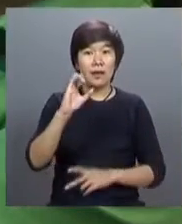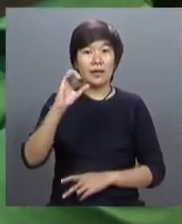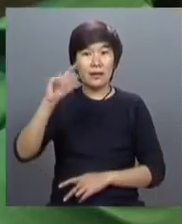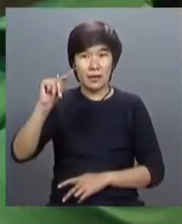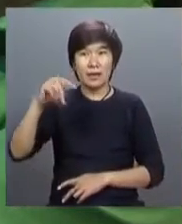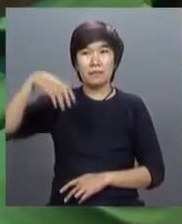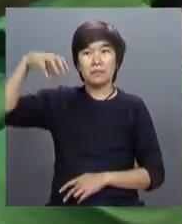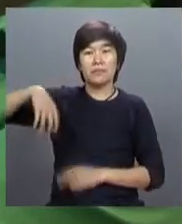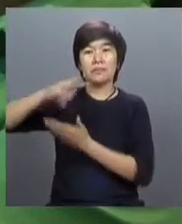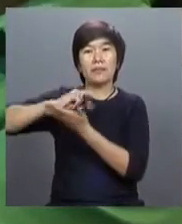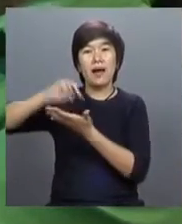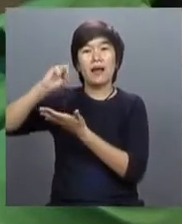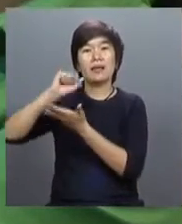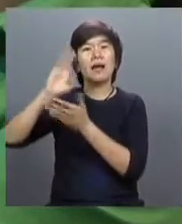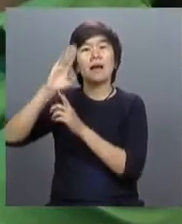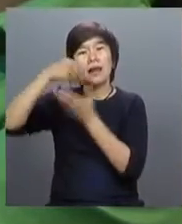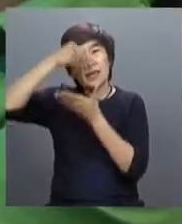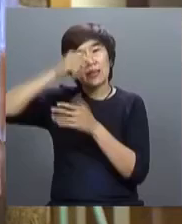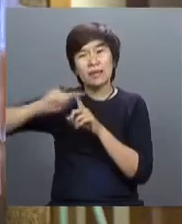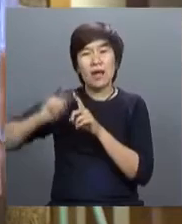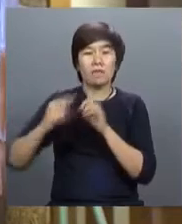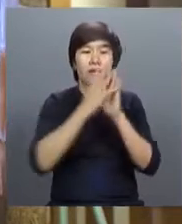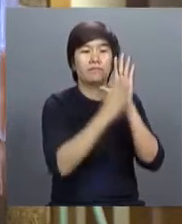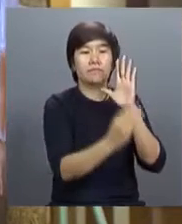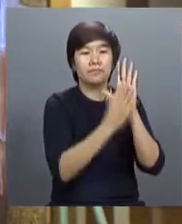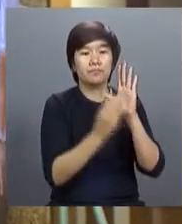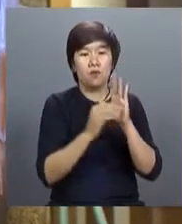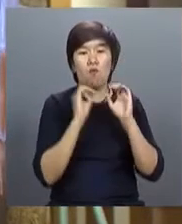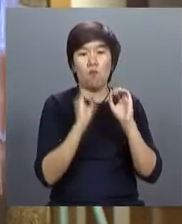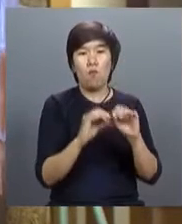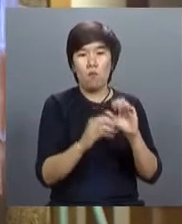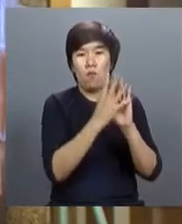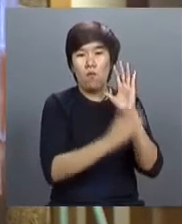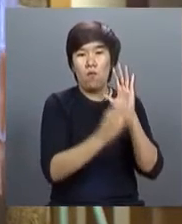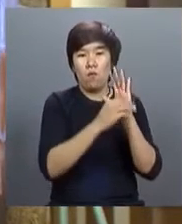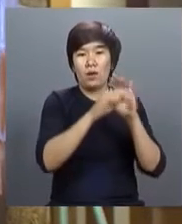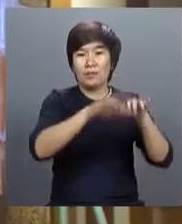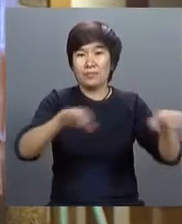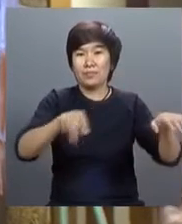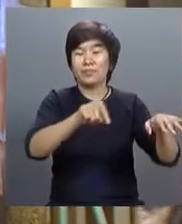การศึกษาจัดอบรมเกษตรกรเน้นการขายผลผลิตผ่านช่องทาง